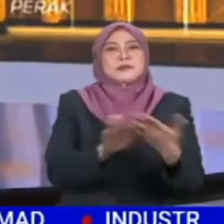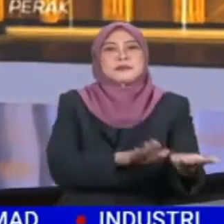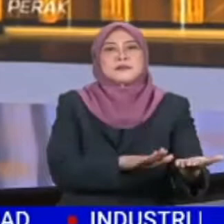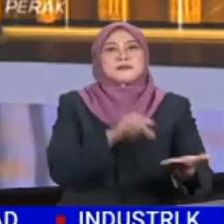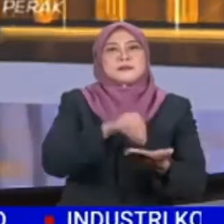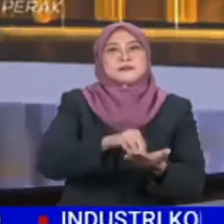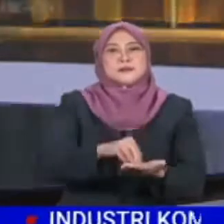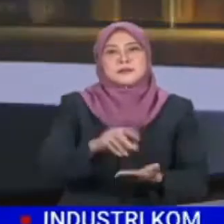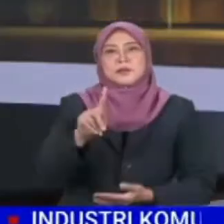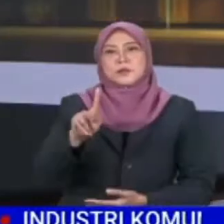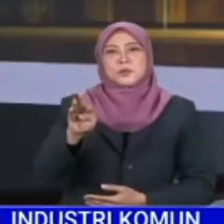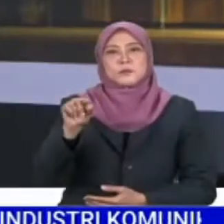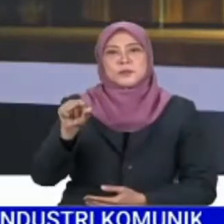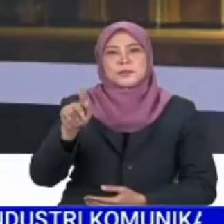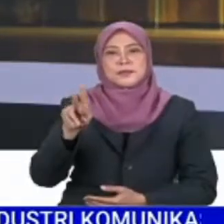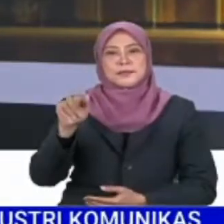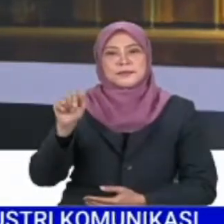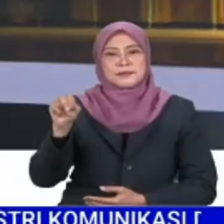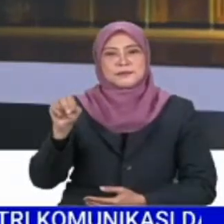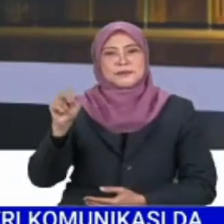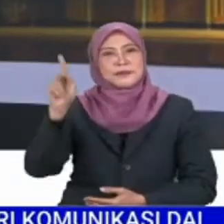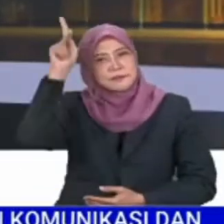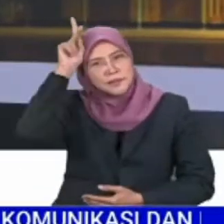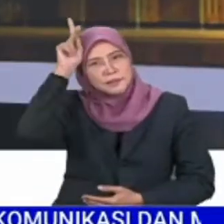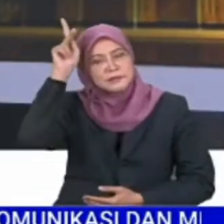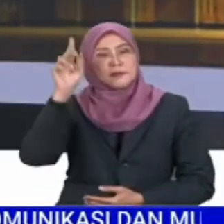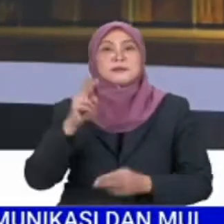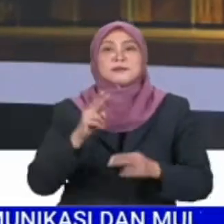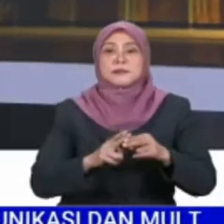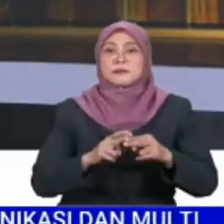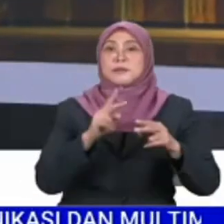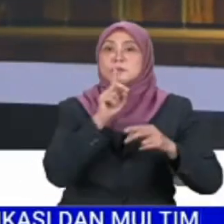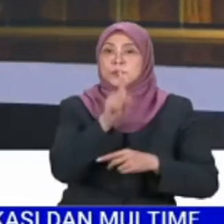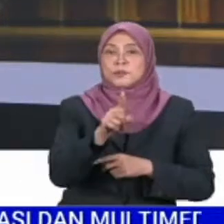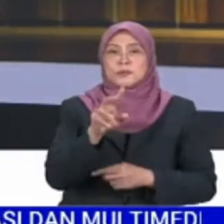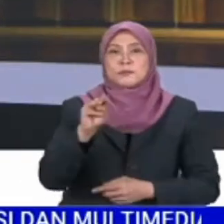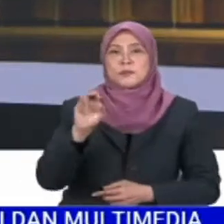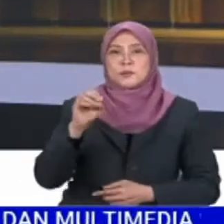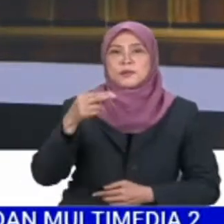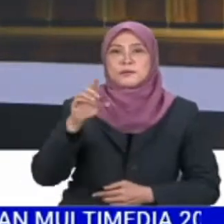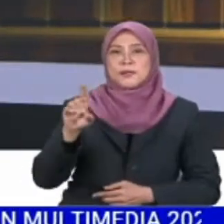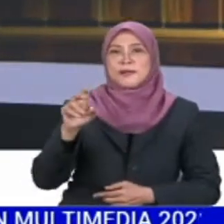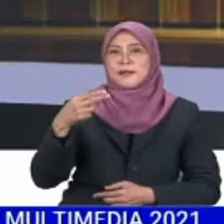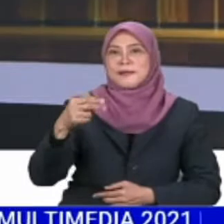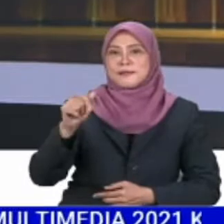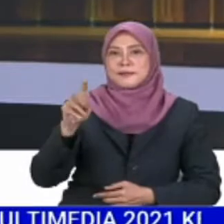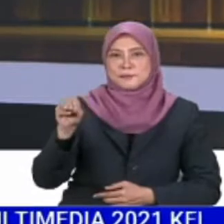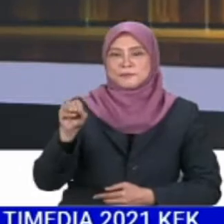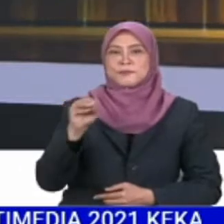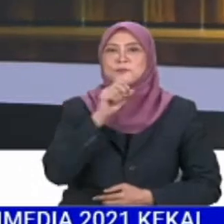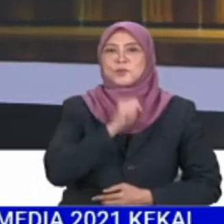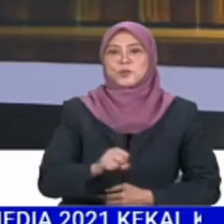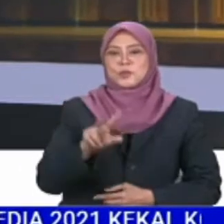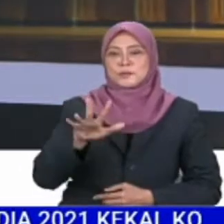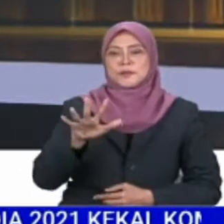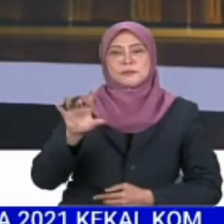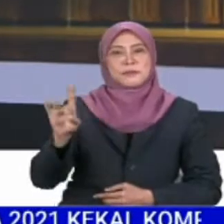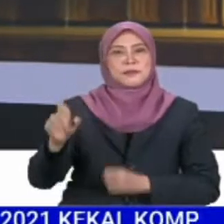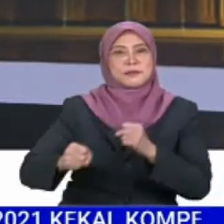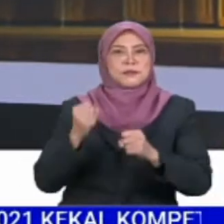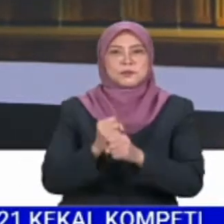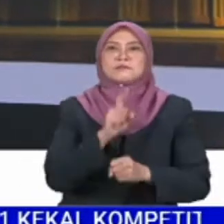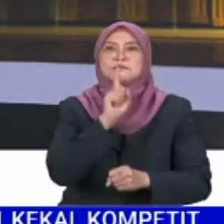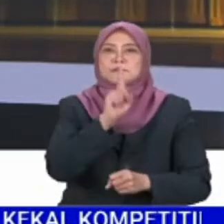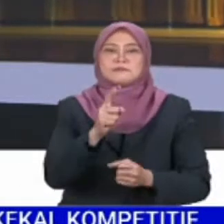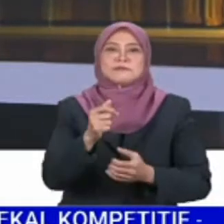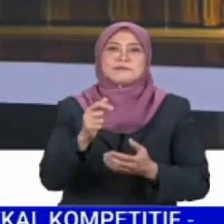tengah hari tadi. Allahyarham Bob atau nama sebenarnya Muhammad Hakim Lokman, 58 tahun, sebelum ini hanya bergantung nyawa pada